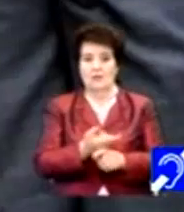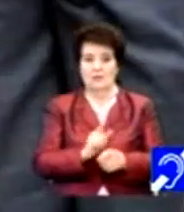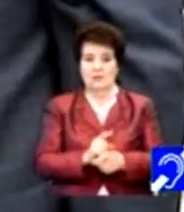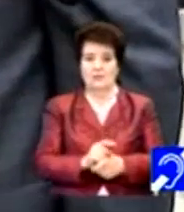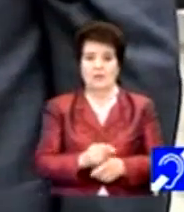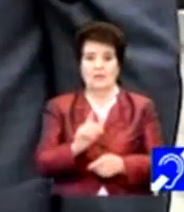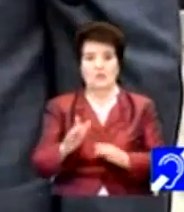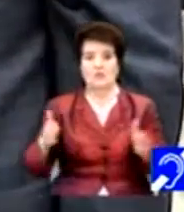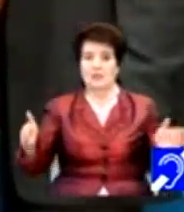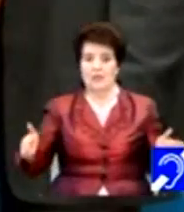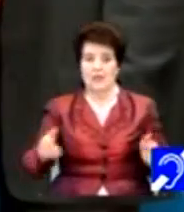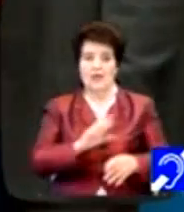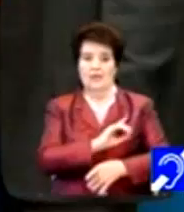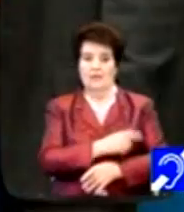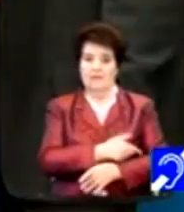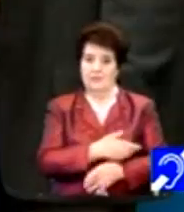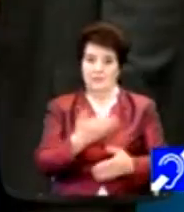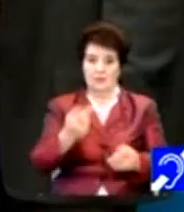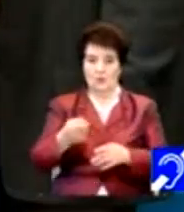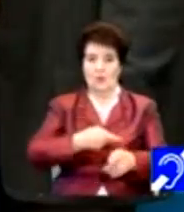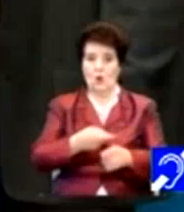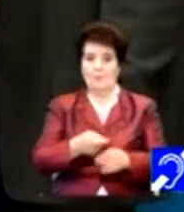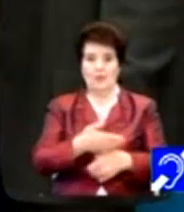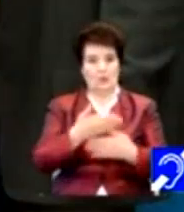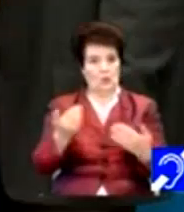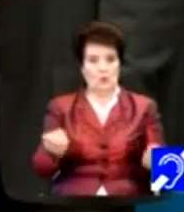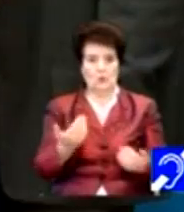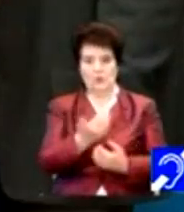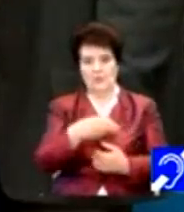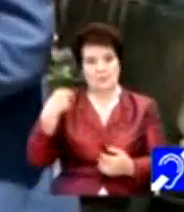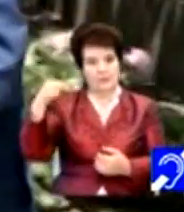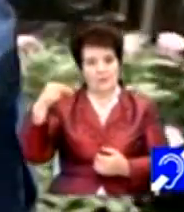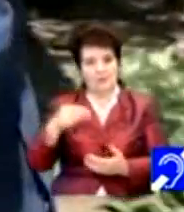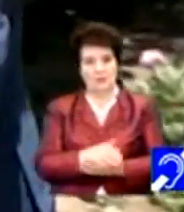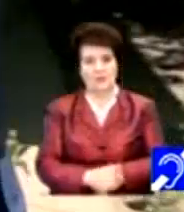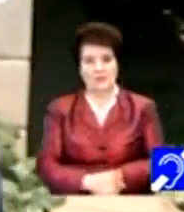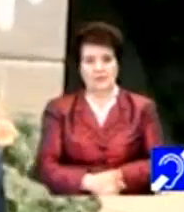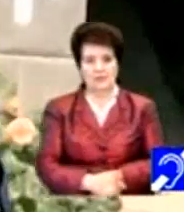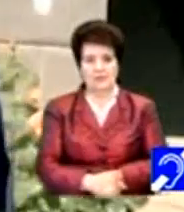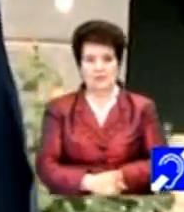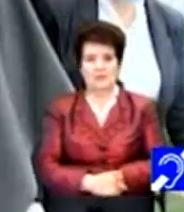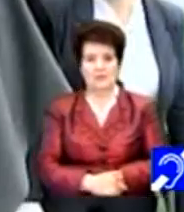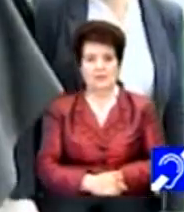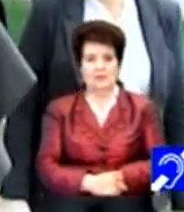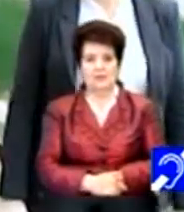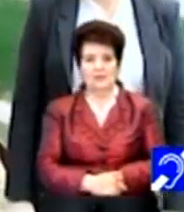coronavirus. Nici distanța fizică de măcar un metru nu este despre șeful statului.